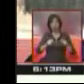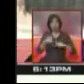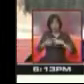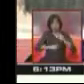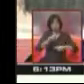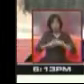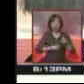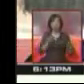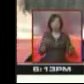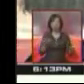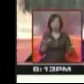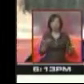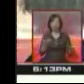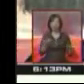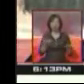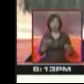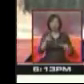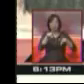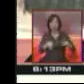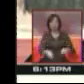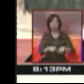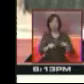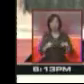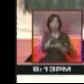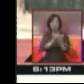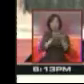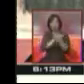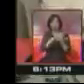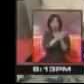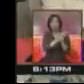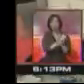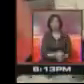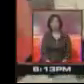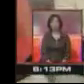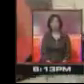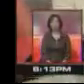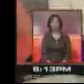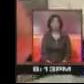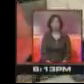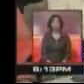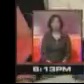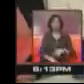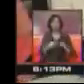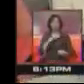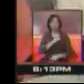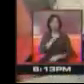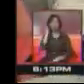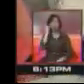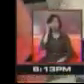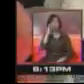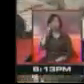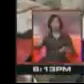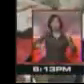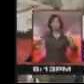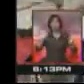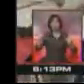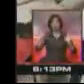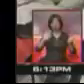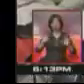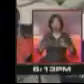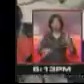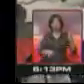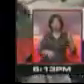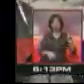hindi maging magulo ang diskarte at interes ng kanilang koalisyon. Inihalin tulad naman ni Enrile sa David and Goliath ang laban ng United